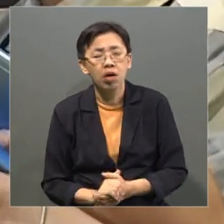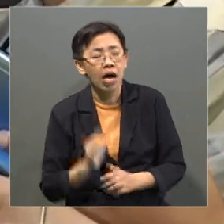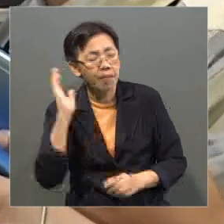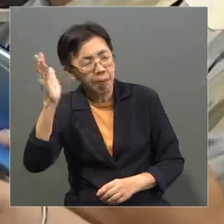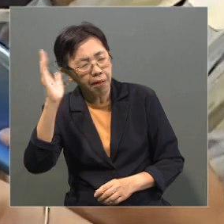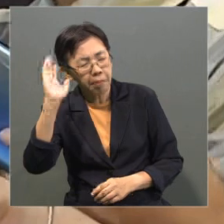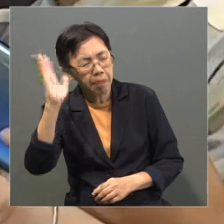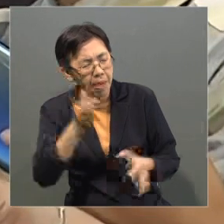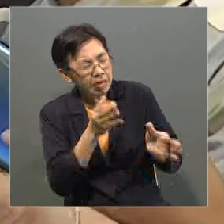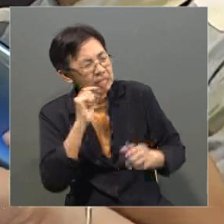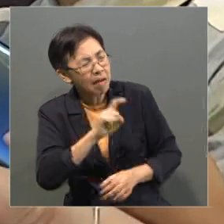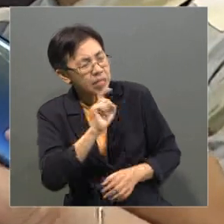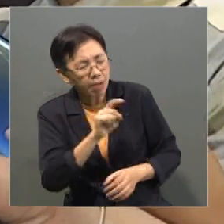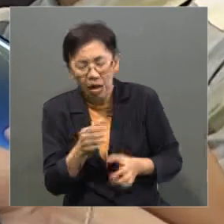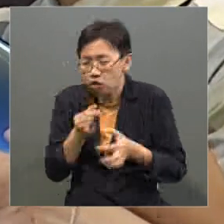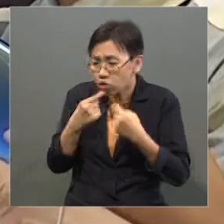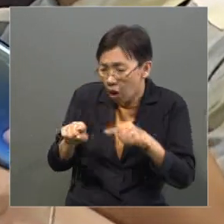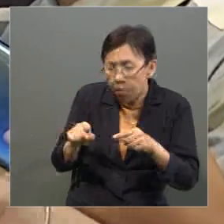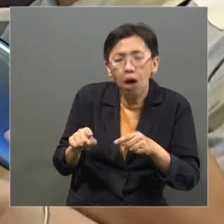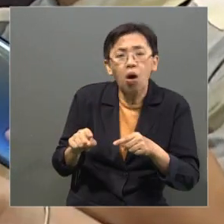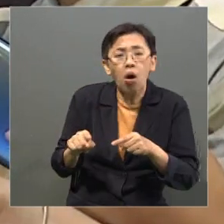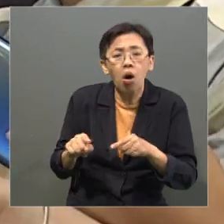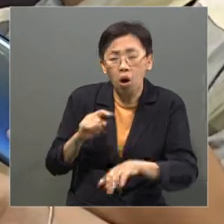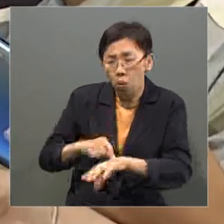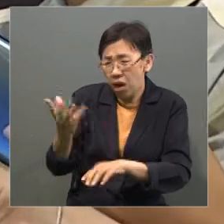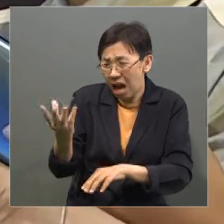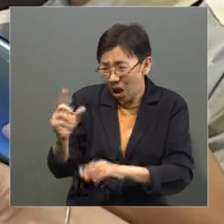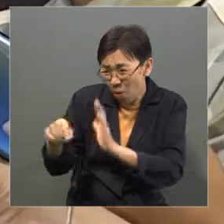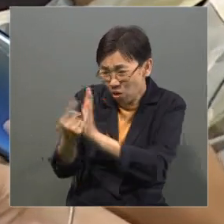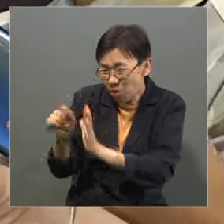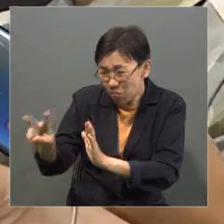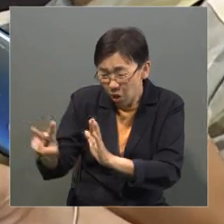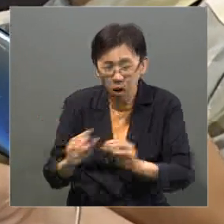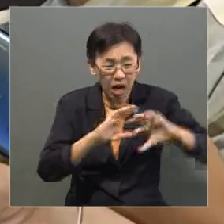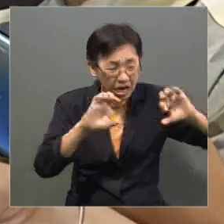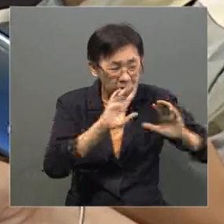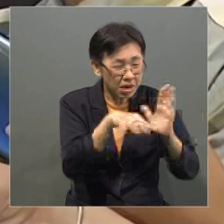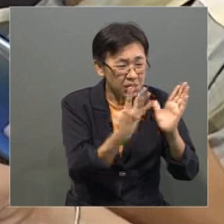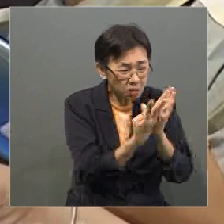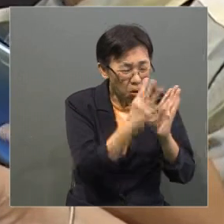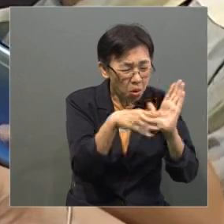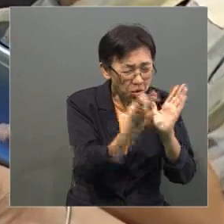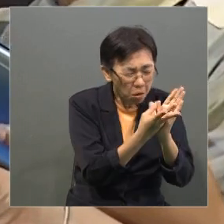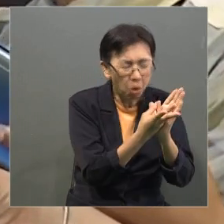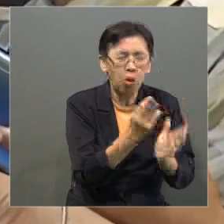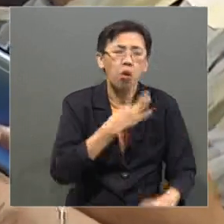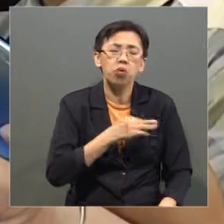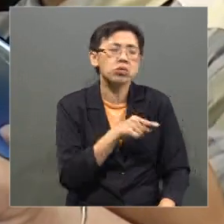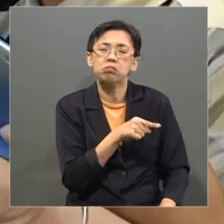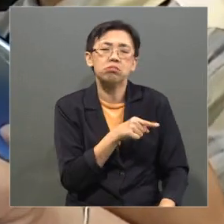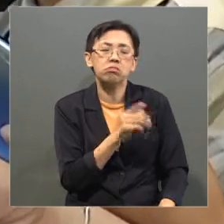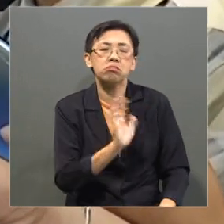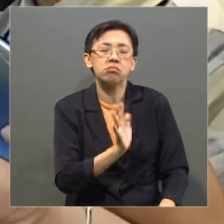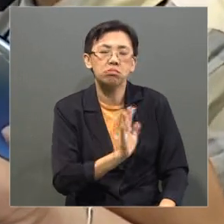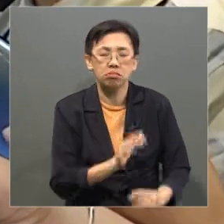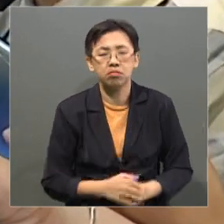าชนหายข้องใจเนี่ยอาจจะเอาเวลาจนกระทั่ง22ชั่วโมงให้รัฐบาลสัก4ชั่วโมง6ชั่วโมงมันก็ไม่ได้